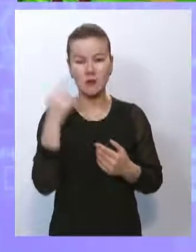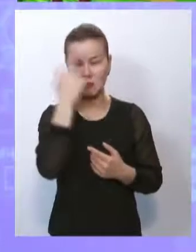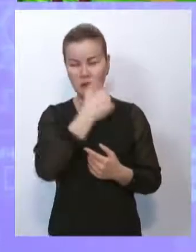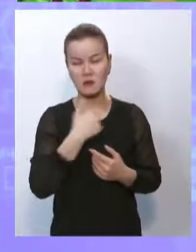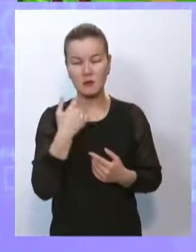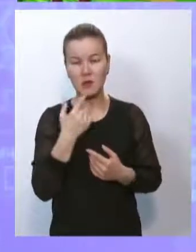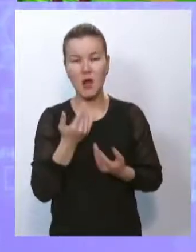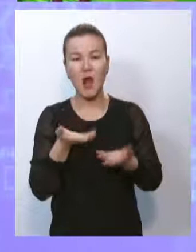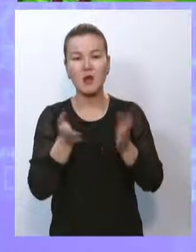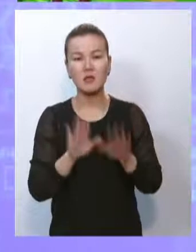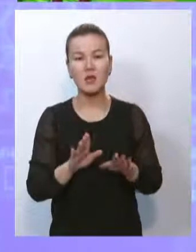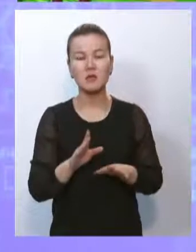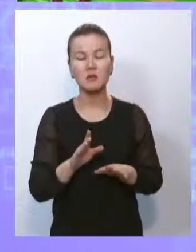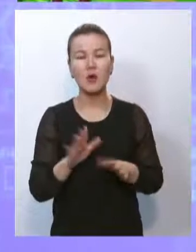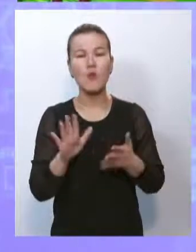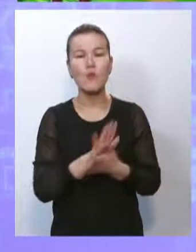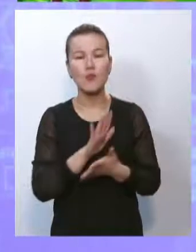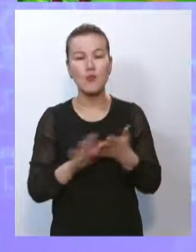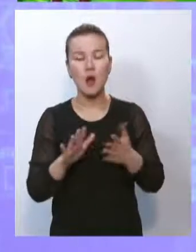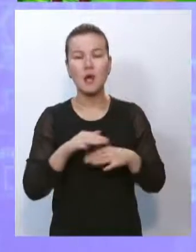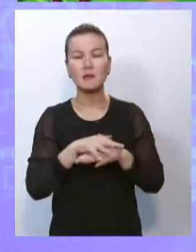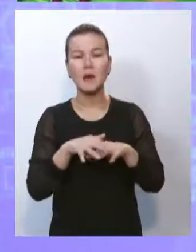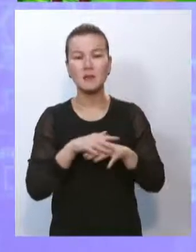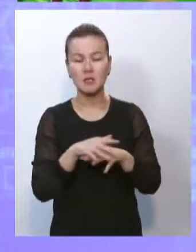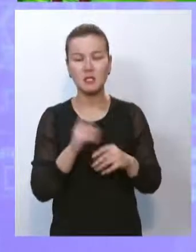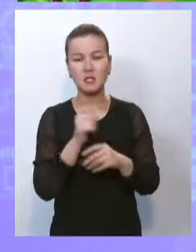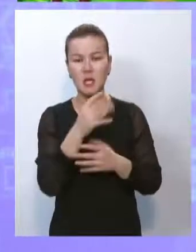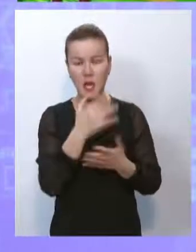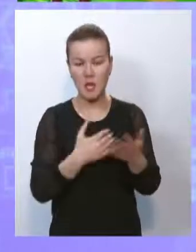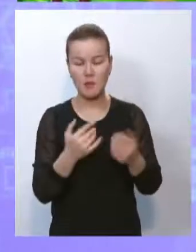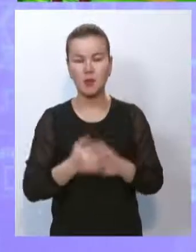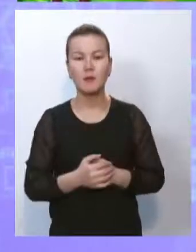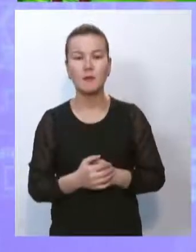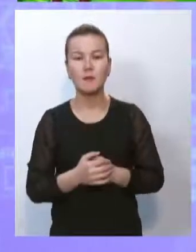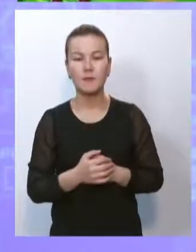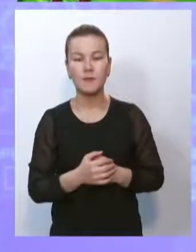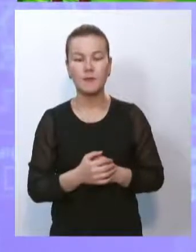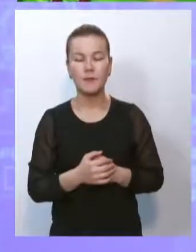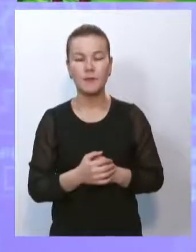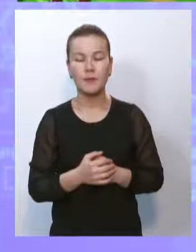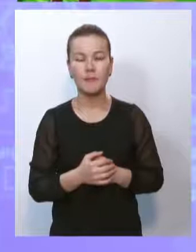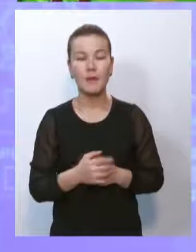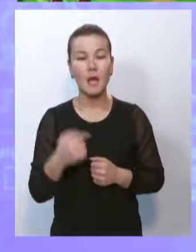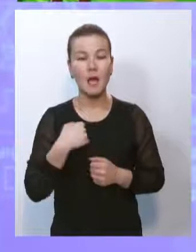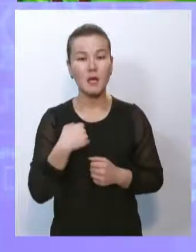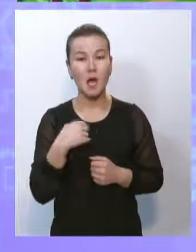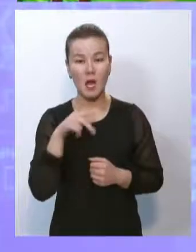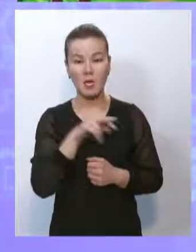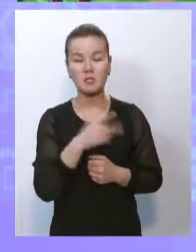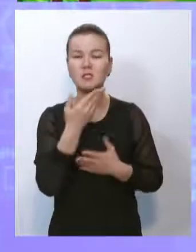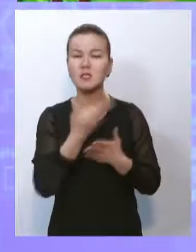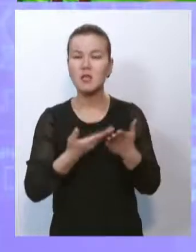одни бумажки с математическими заданиями я ходил за